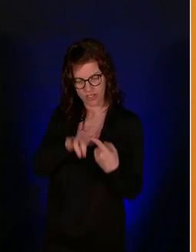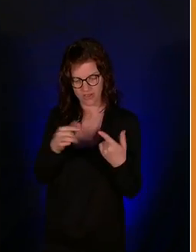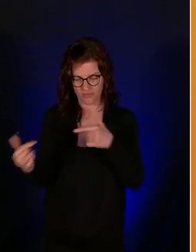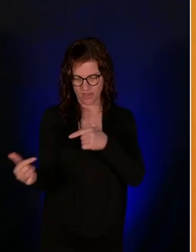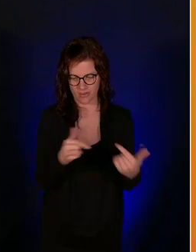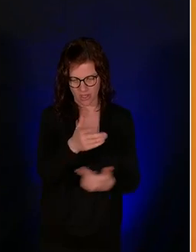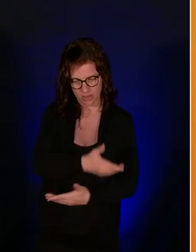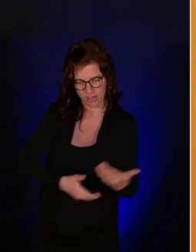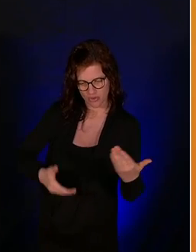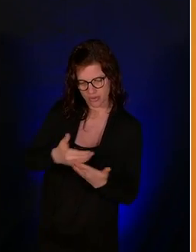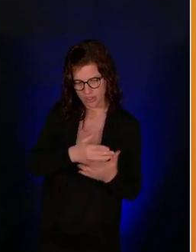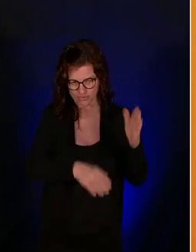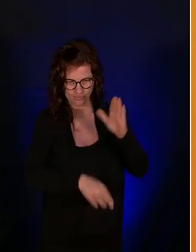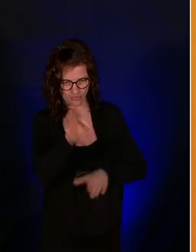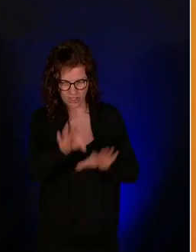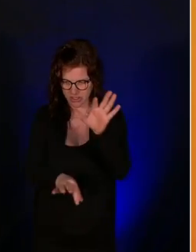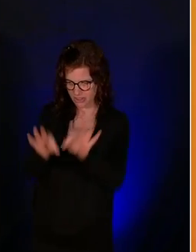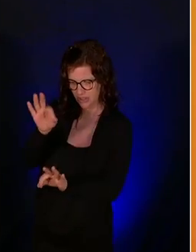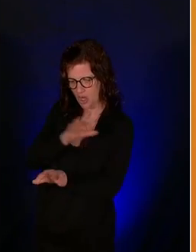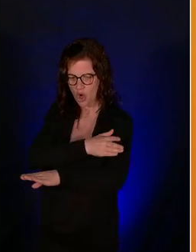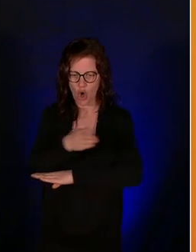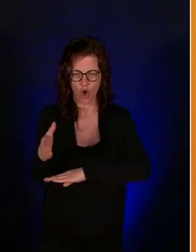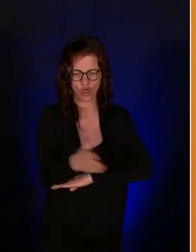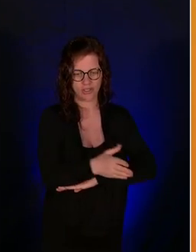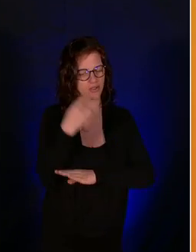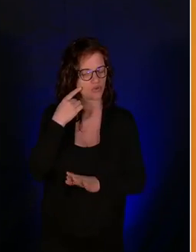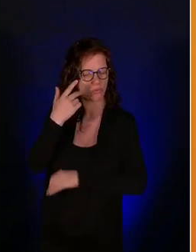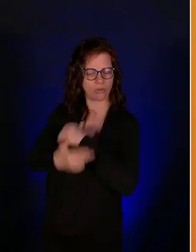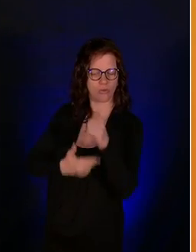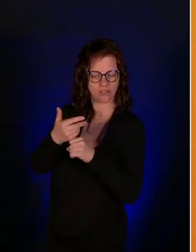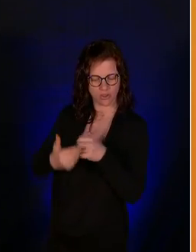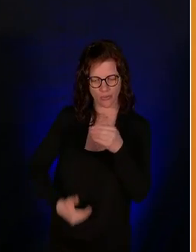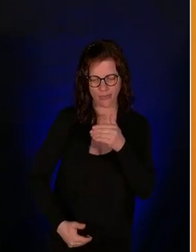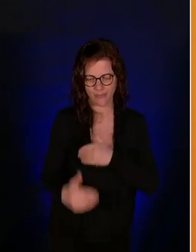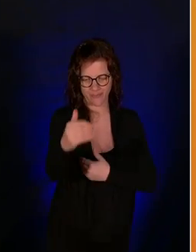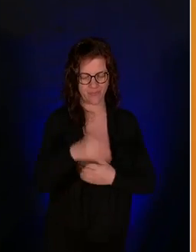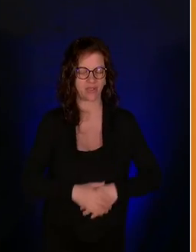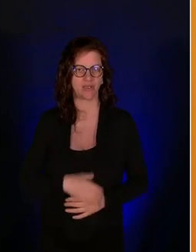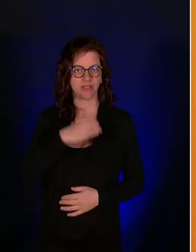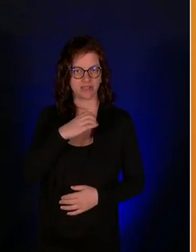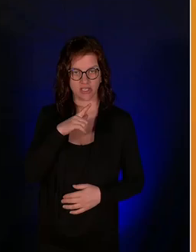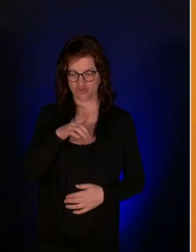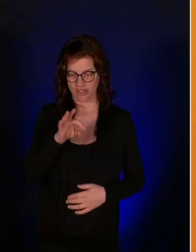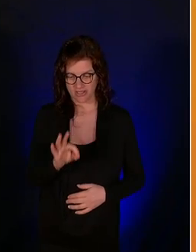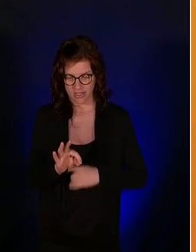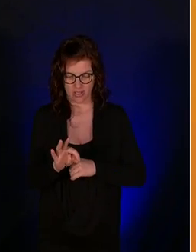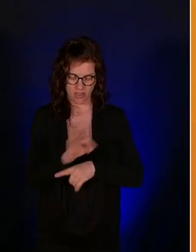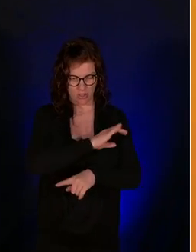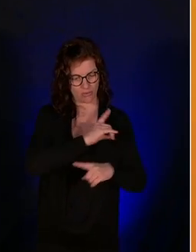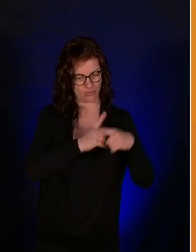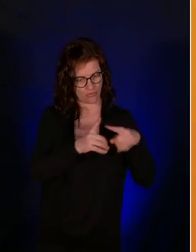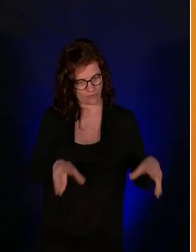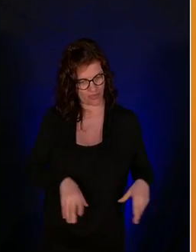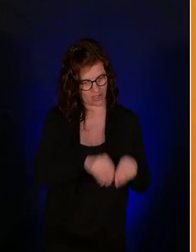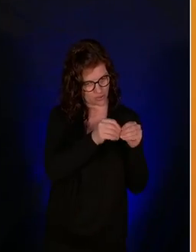échanger, déterminer, entre autres, nos orientations pour les trois prochaines années. La CGT n'a fait confédération qu'à l'issue du